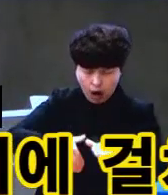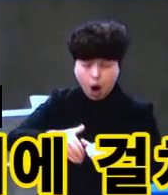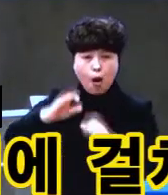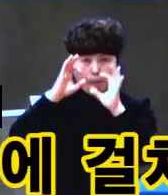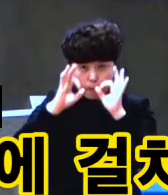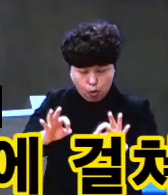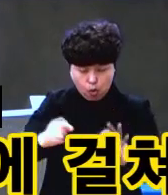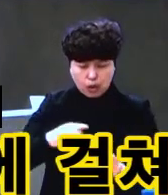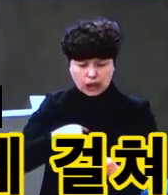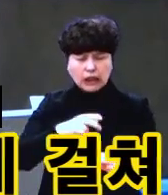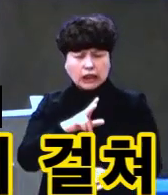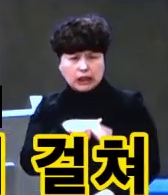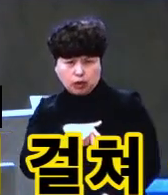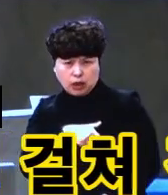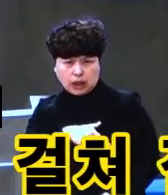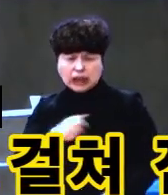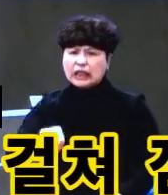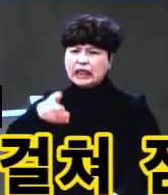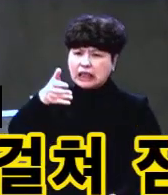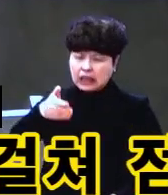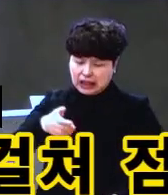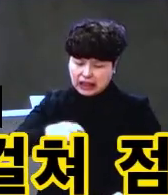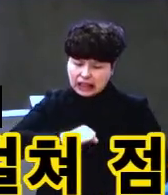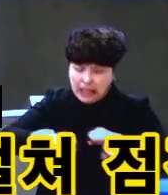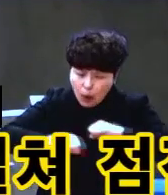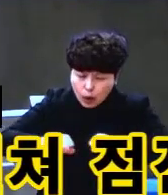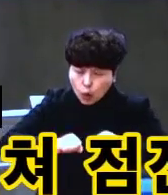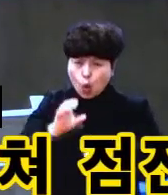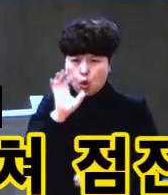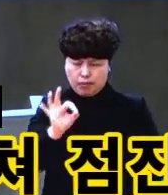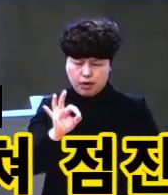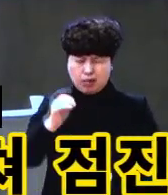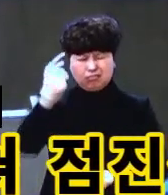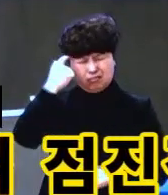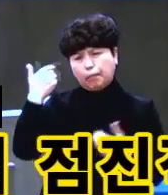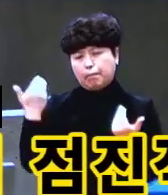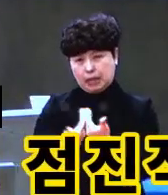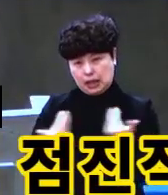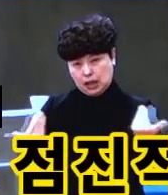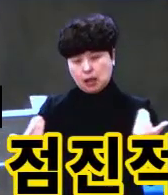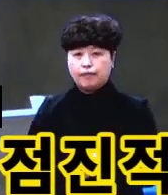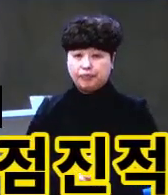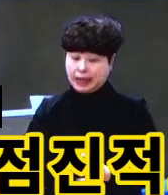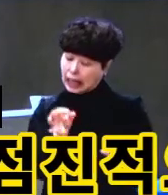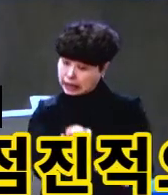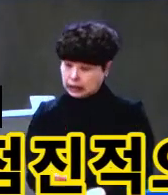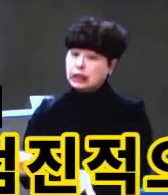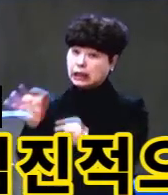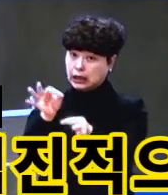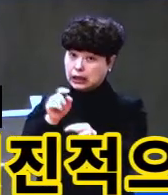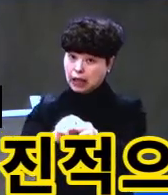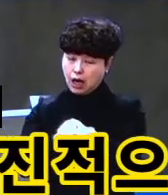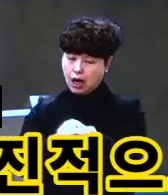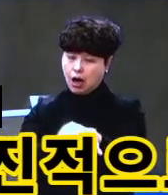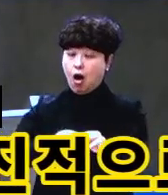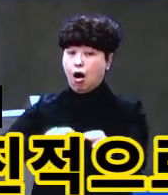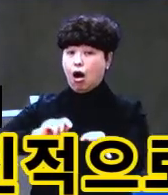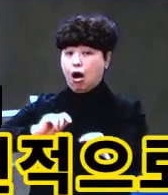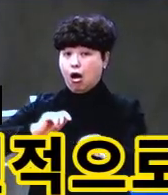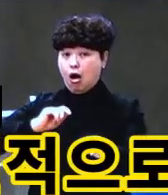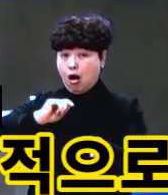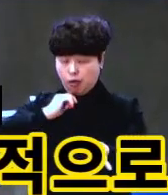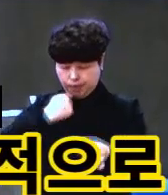의원은 의정활동비 인상에 반대합니다. 인상이 불가피하다면